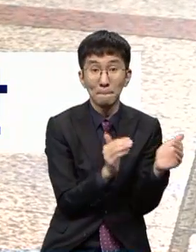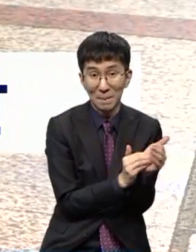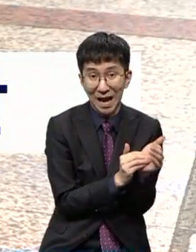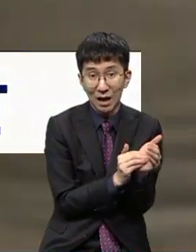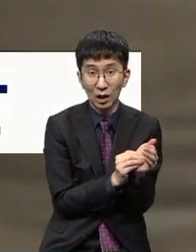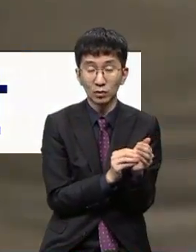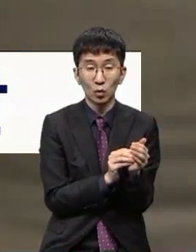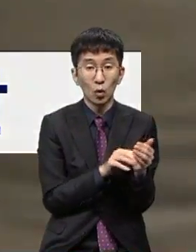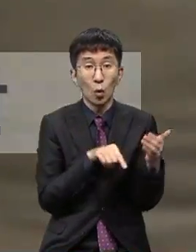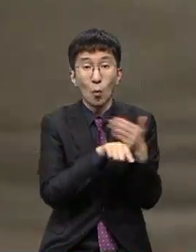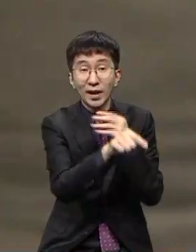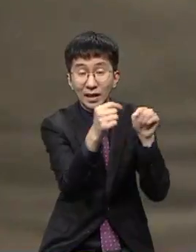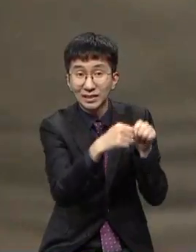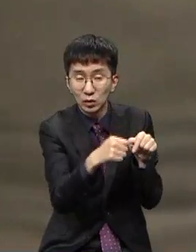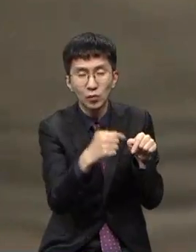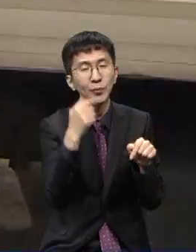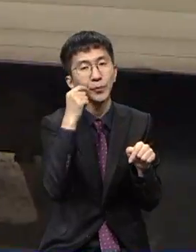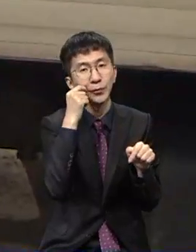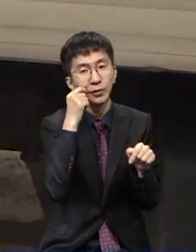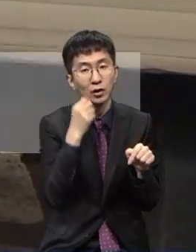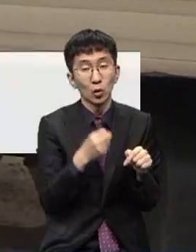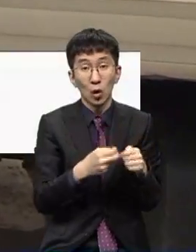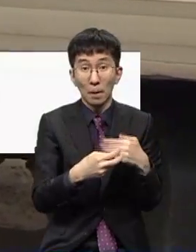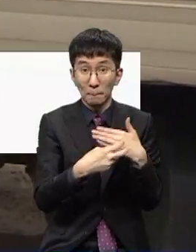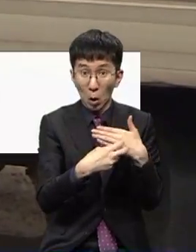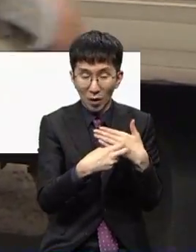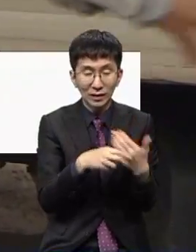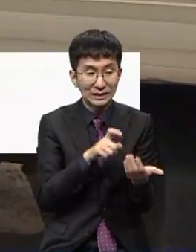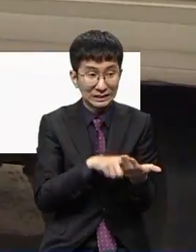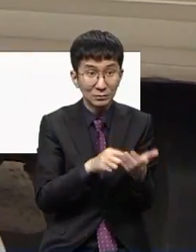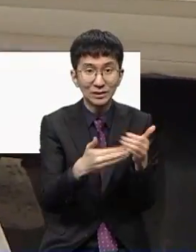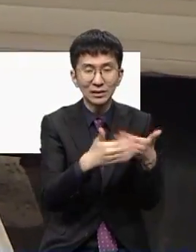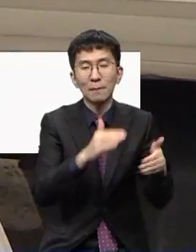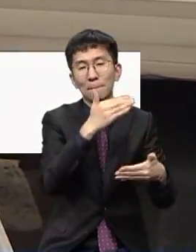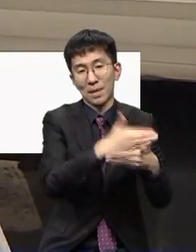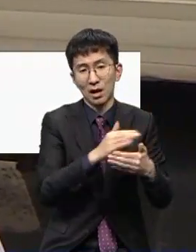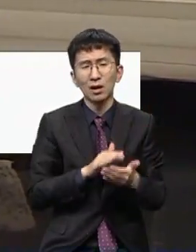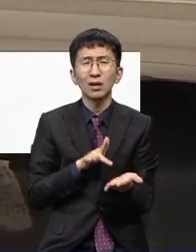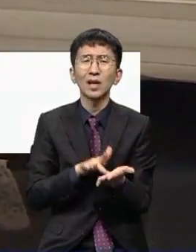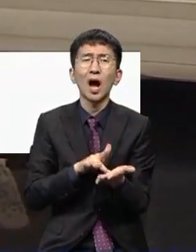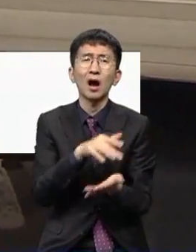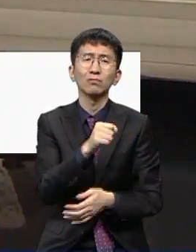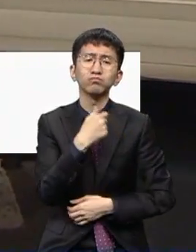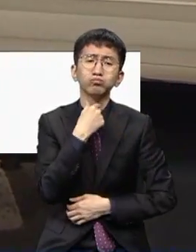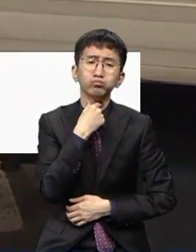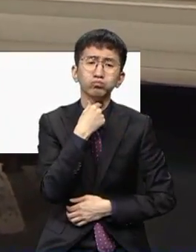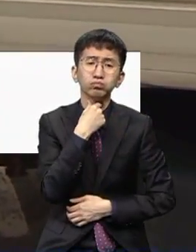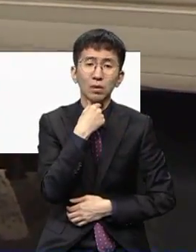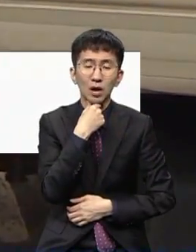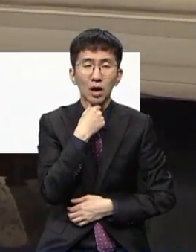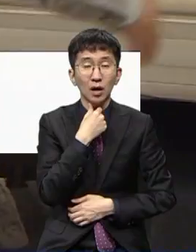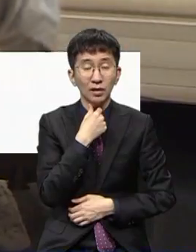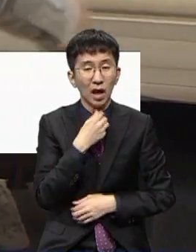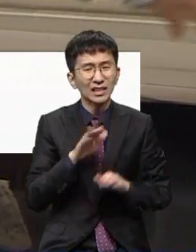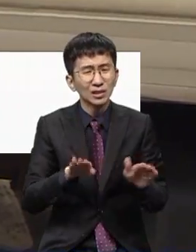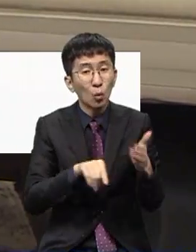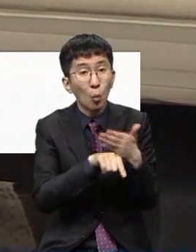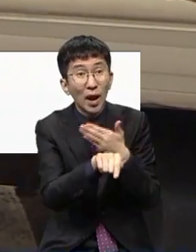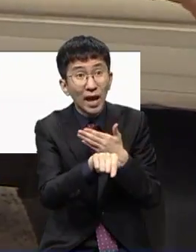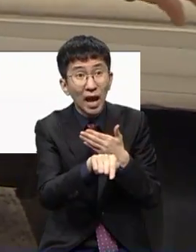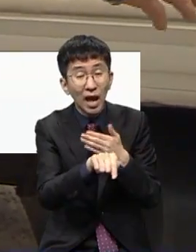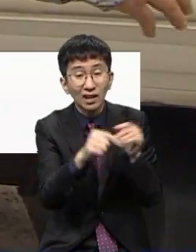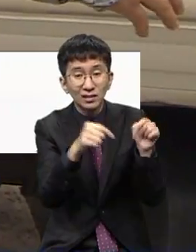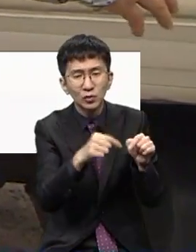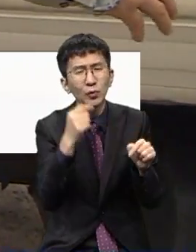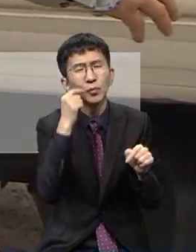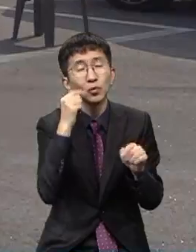중단돼 환자들이 혼란을 겪었습니다. 약탈해요. 오늘 외래 진료가 저희 코로나 검사 때문에 오늘 외래 진료를